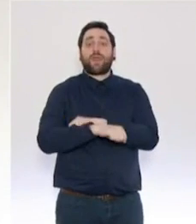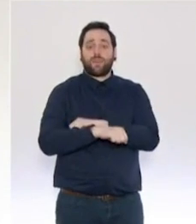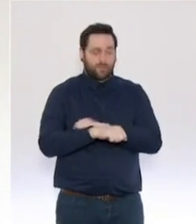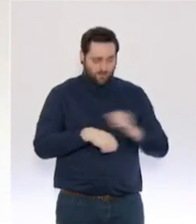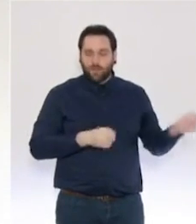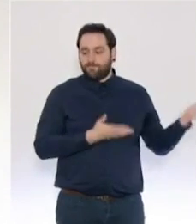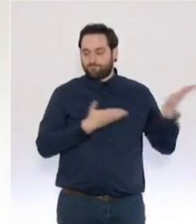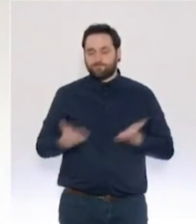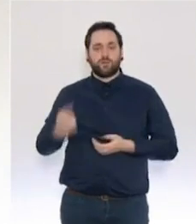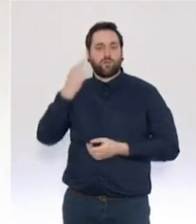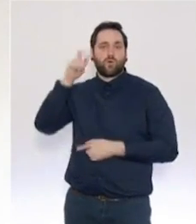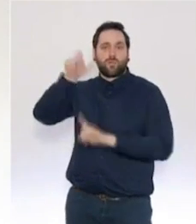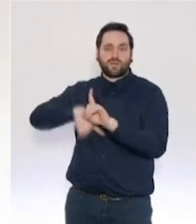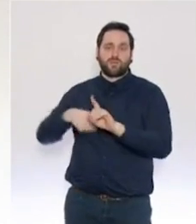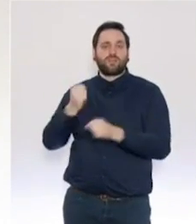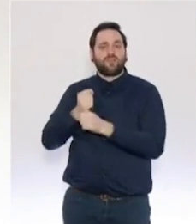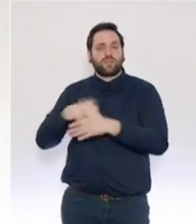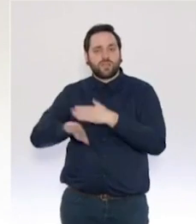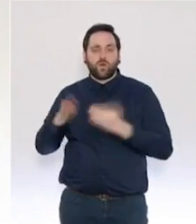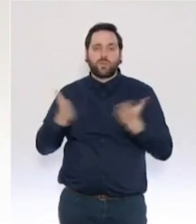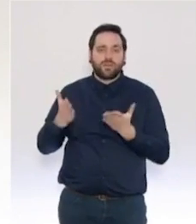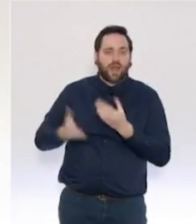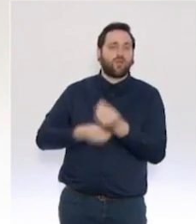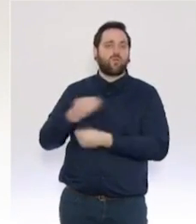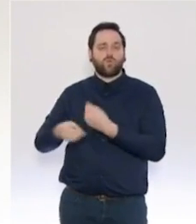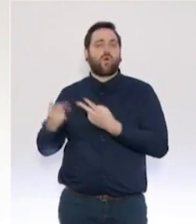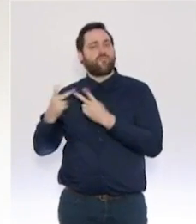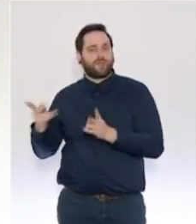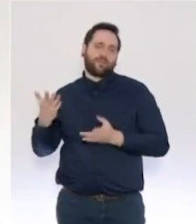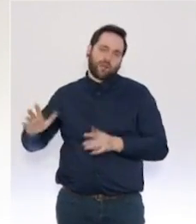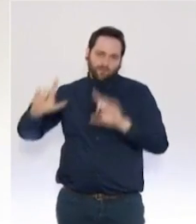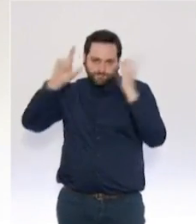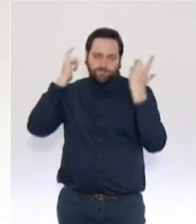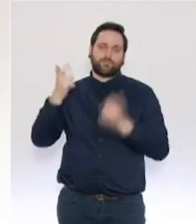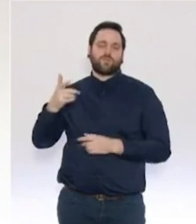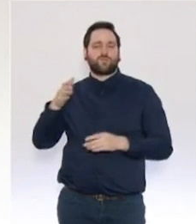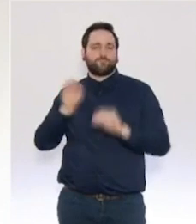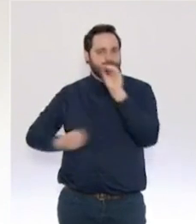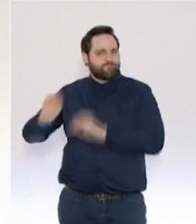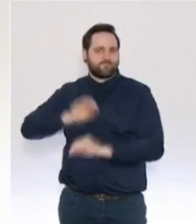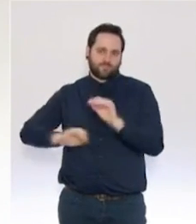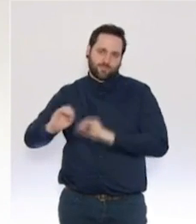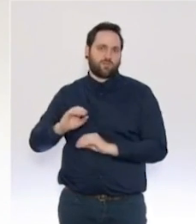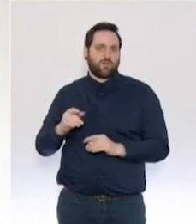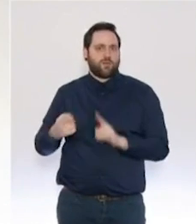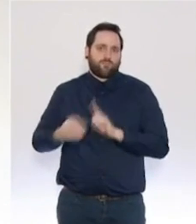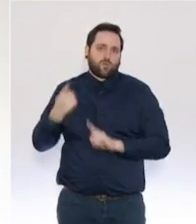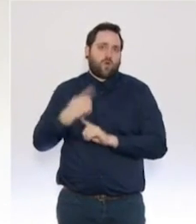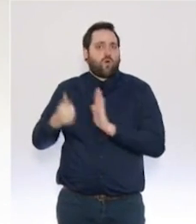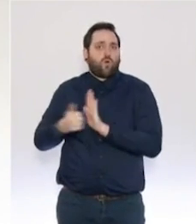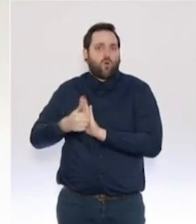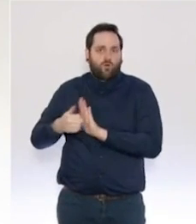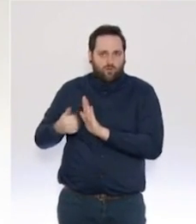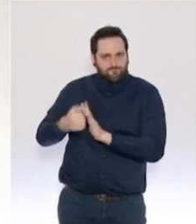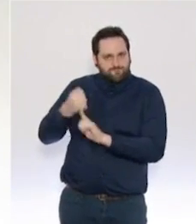hospitaliers et de villes qui se battent en première ligne contre le virus et la vaccination je vous